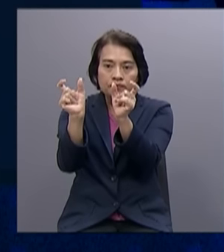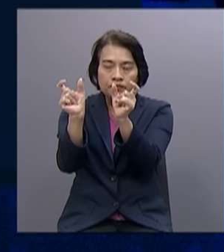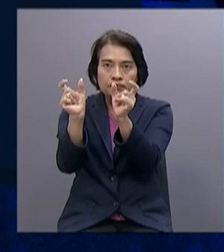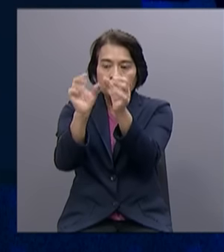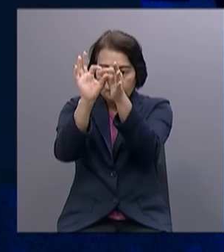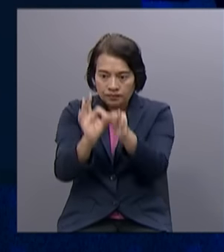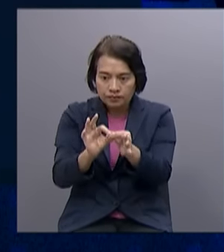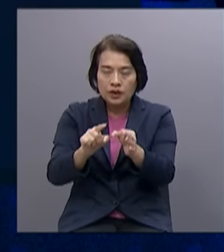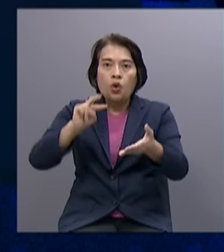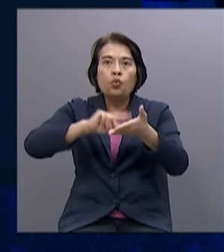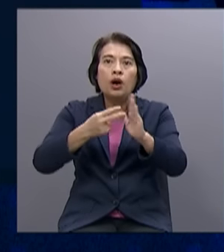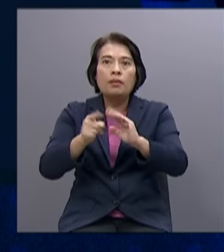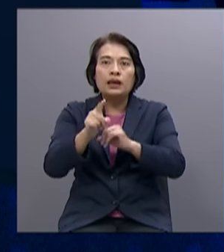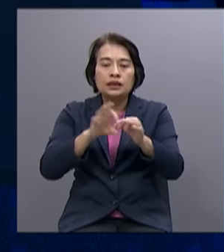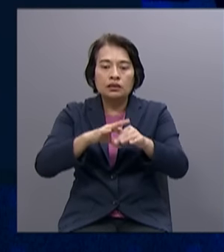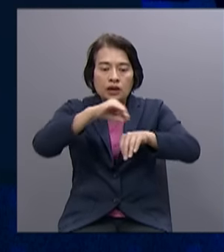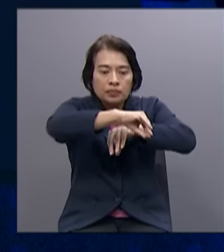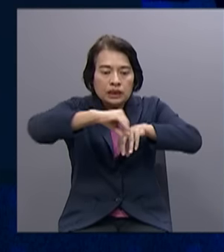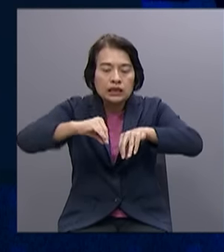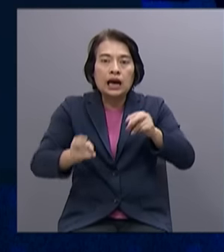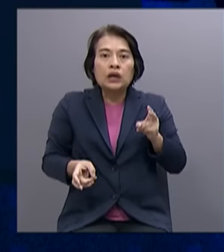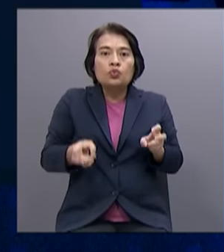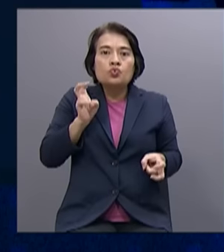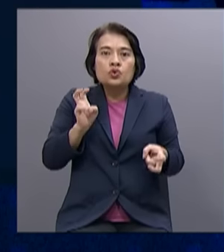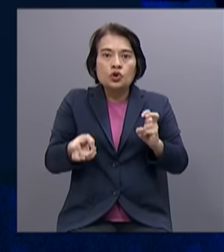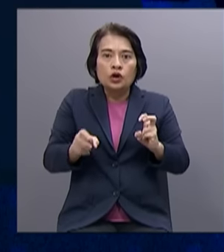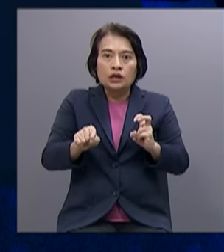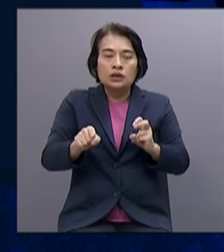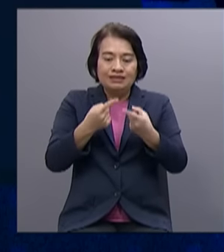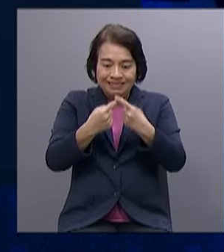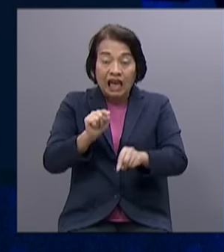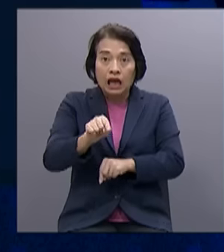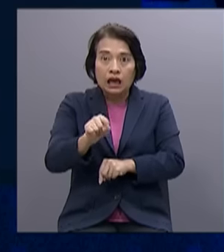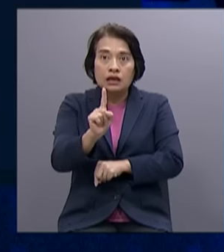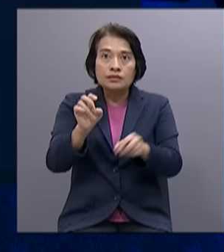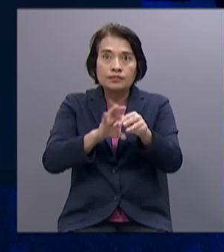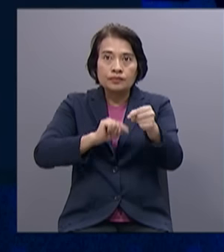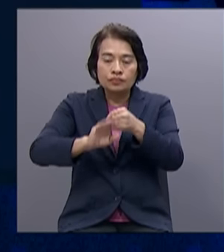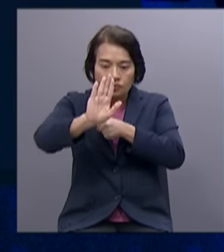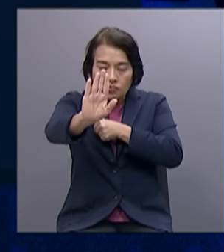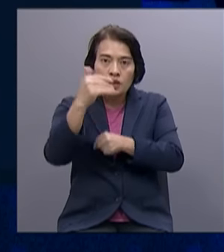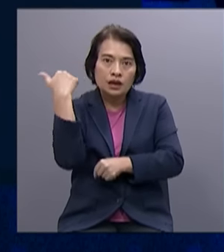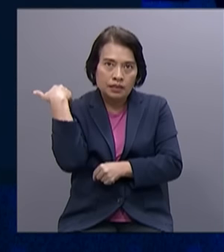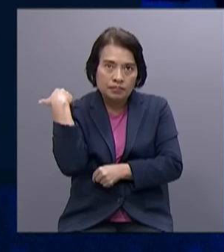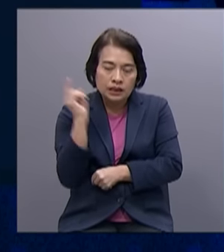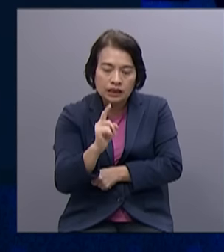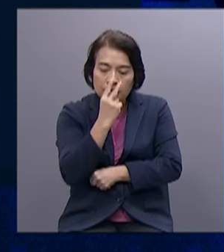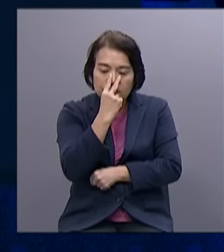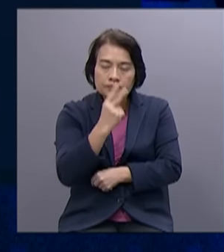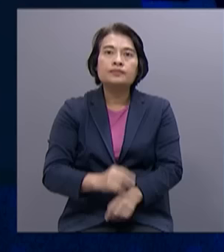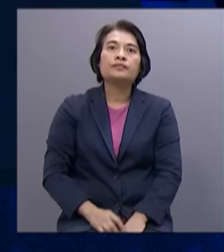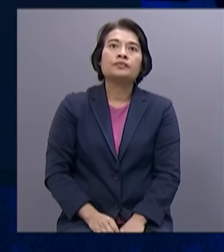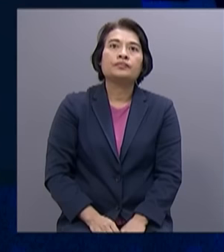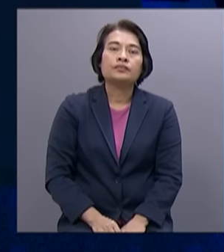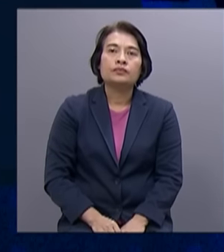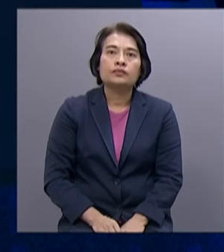ข่ายหุ่นยนต์แต่อีกชื่อนึงค่ะที่ผู้เกี่ยวข้องในวงการเรียกกันคือกองทัพซอมบี้นะคะเนื่องจากว่าเมื่อ OT